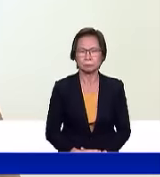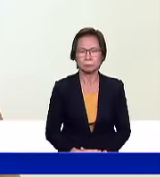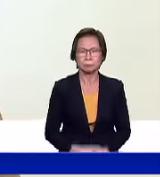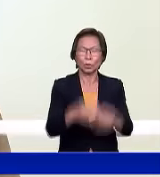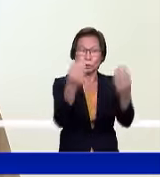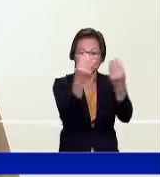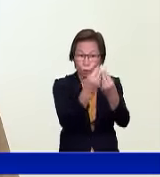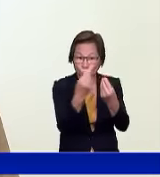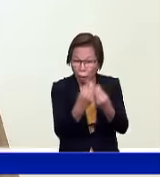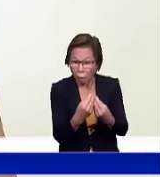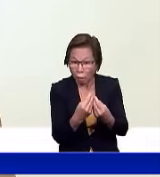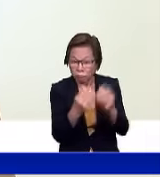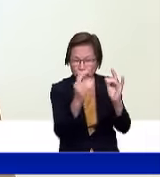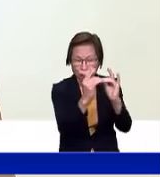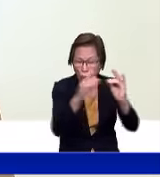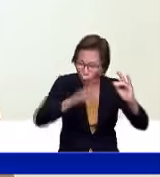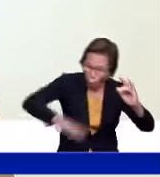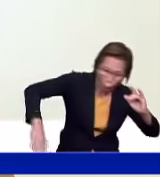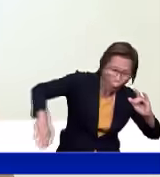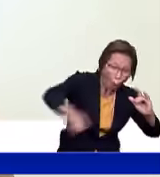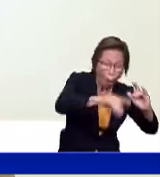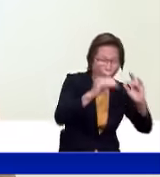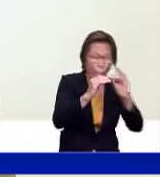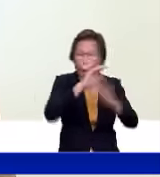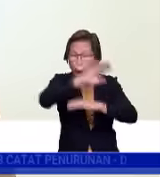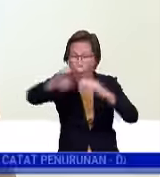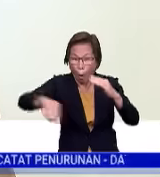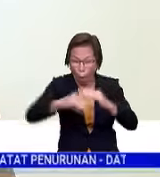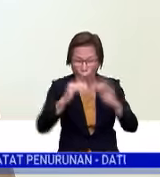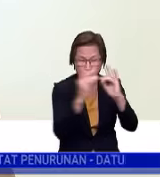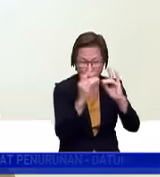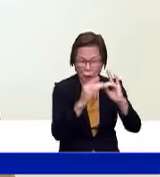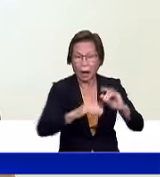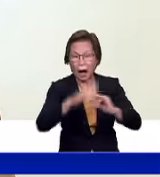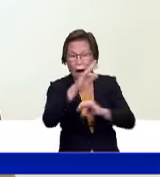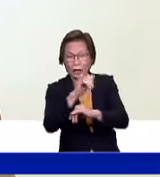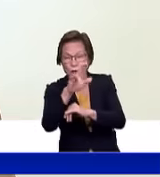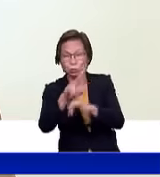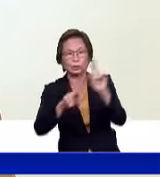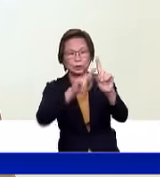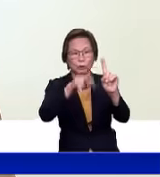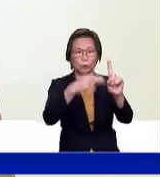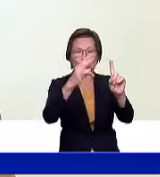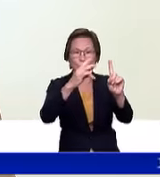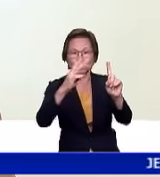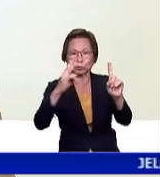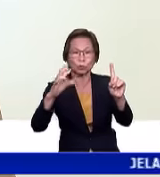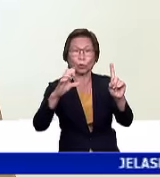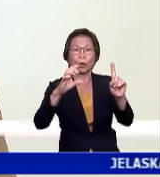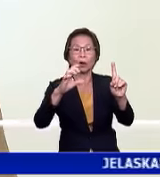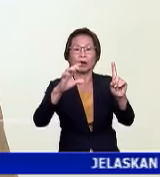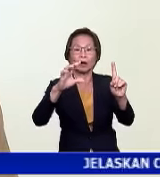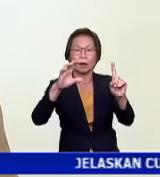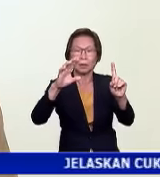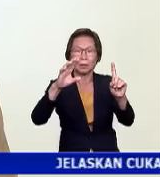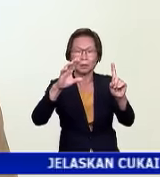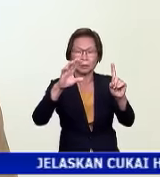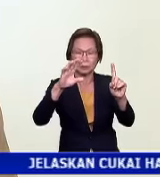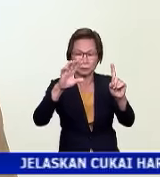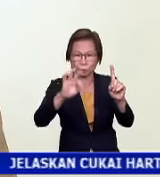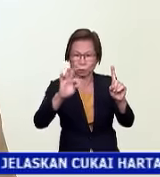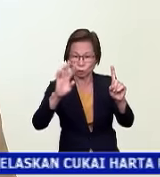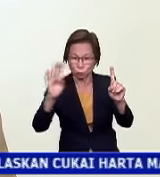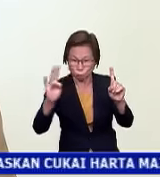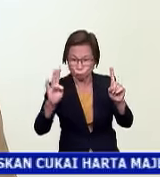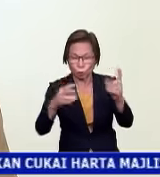Jumlah katil keseluruhan di ICU adalah sebanyak 1,767 dan